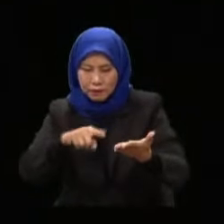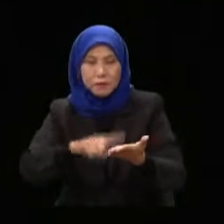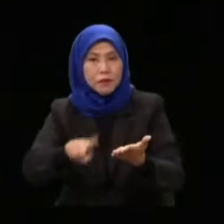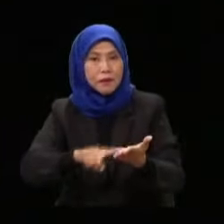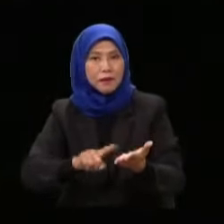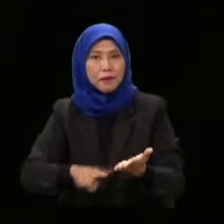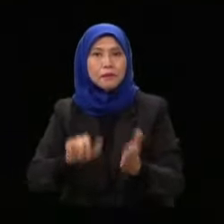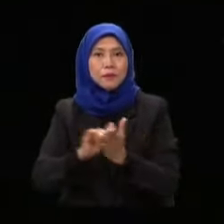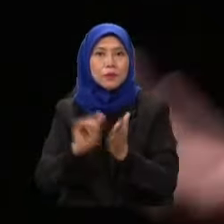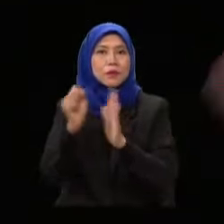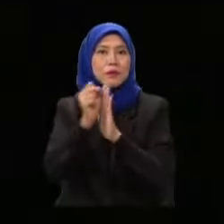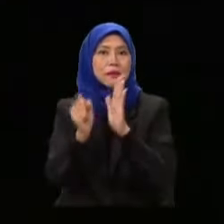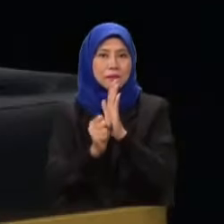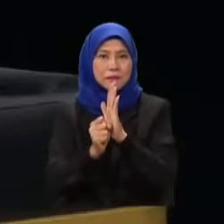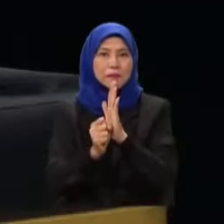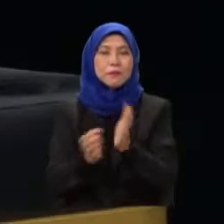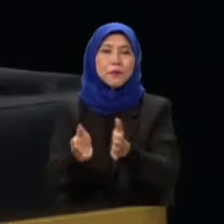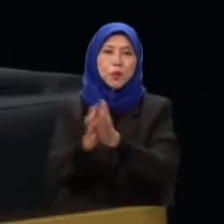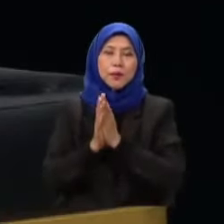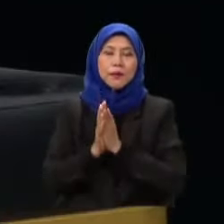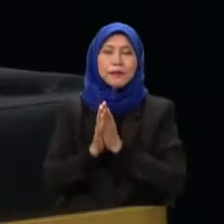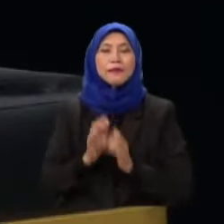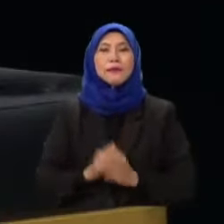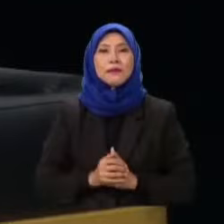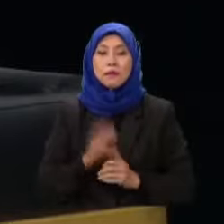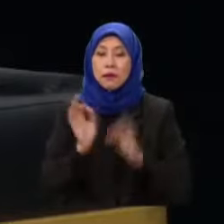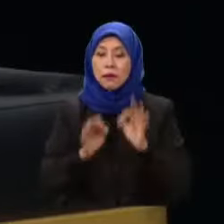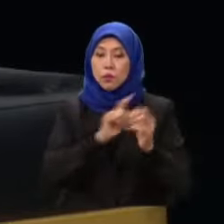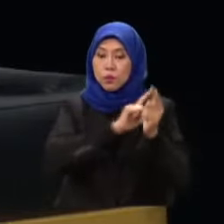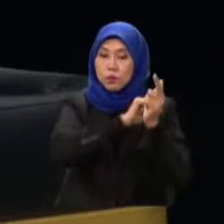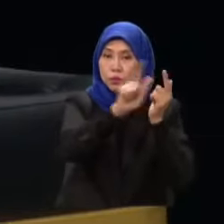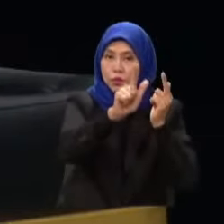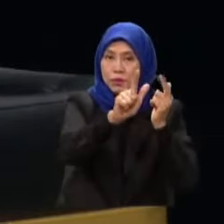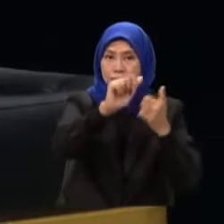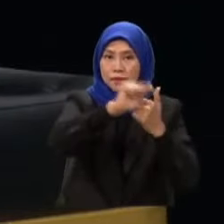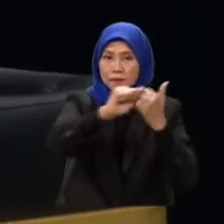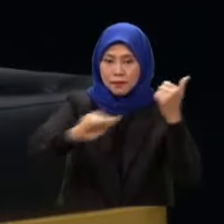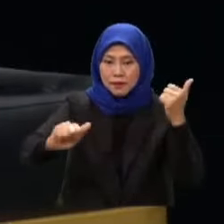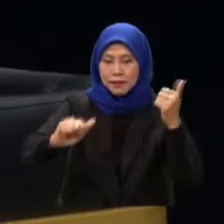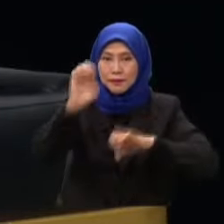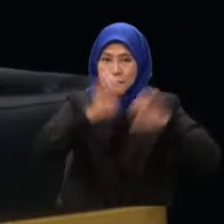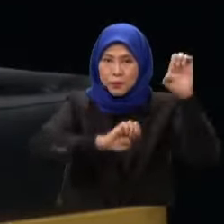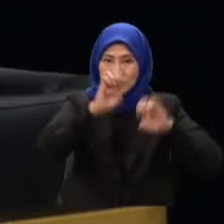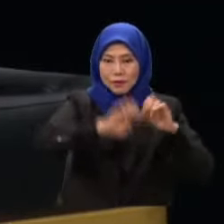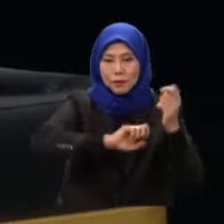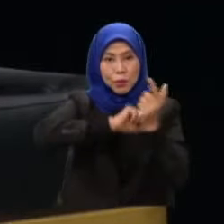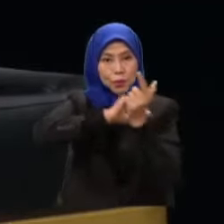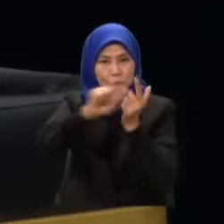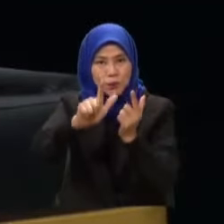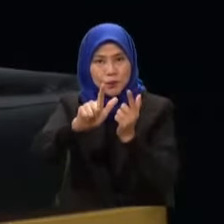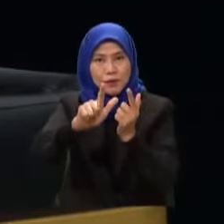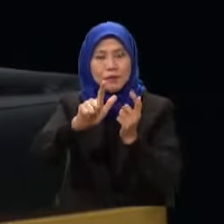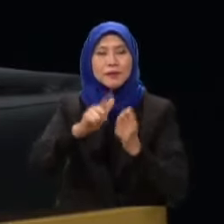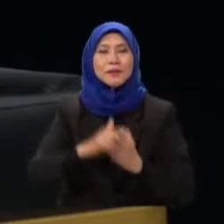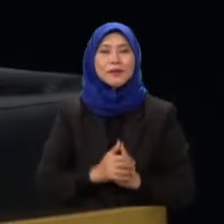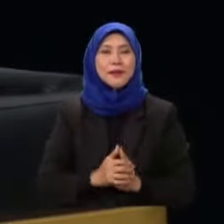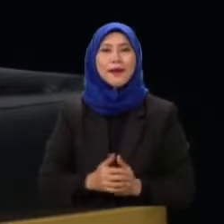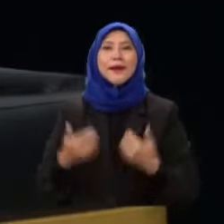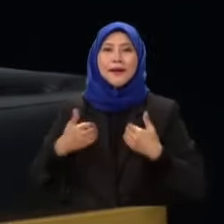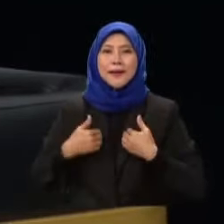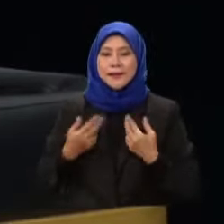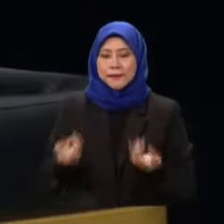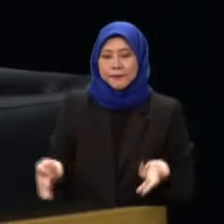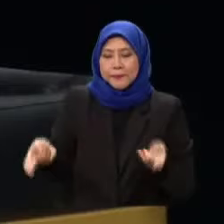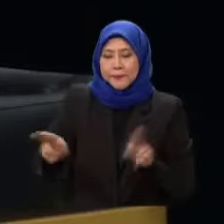saran kepada pemohon Anda nilai kelulusan diberikan oleh jawatan kosong penilai Ini ama ke adik